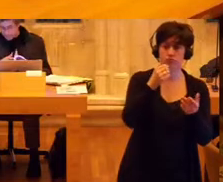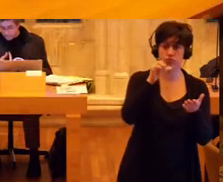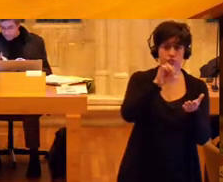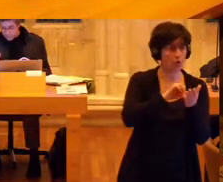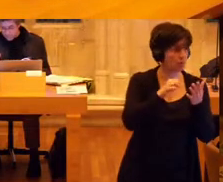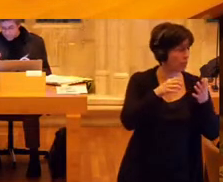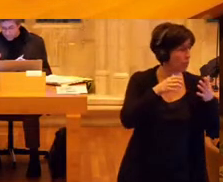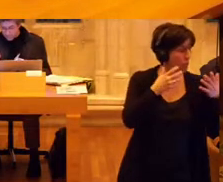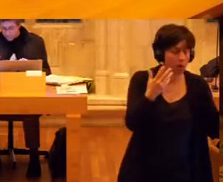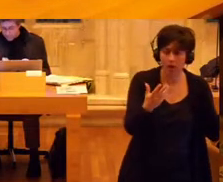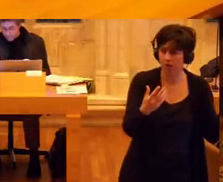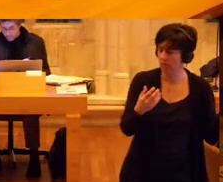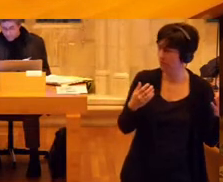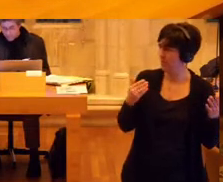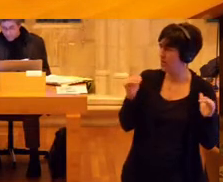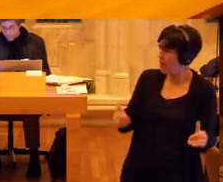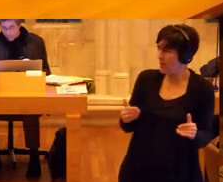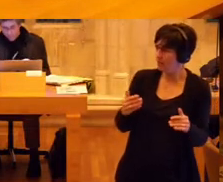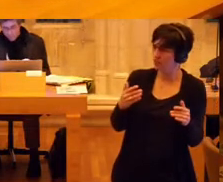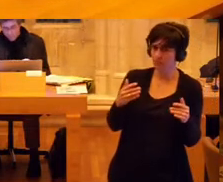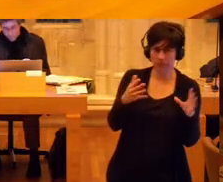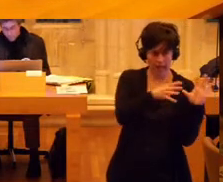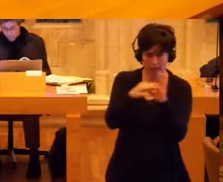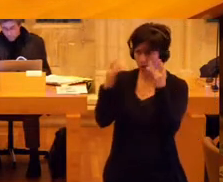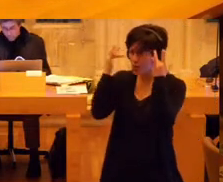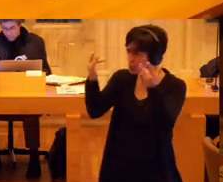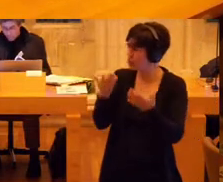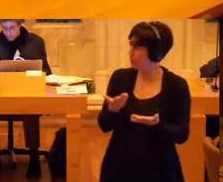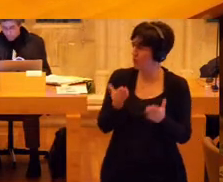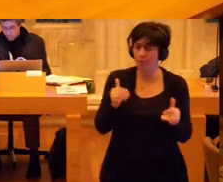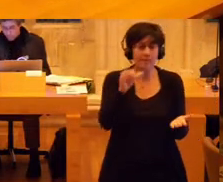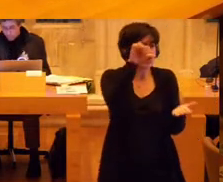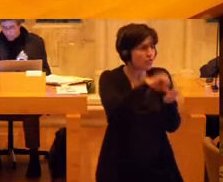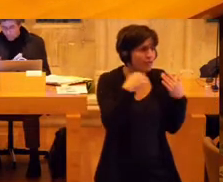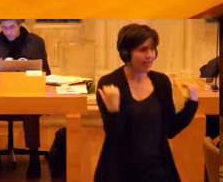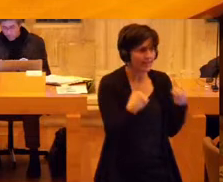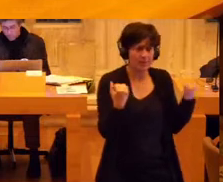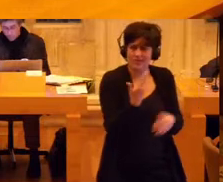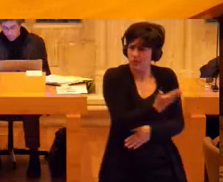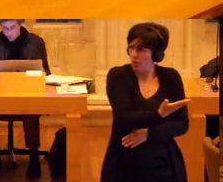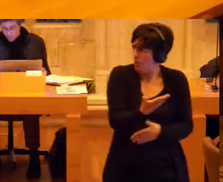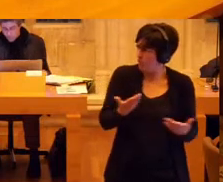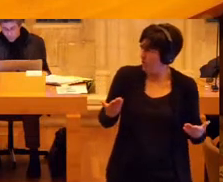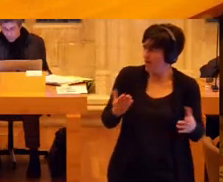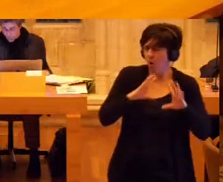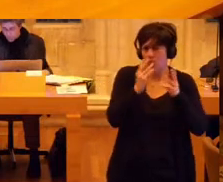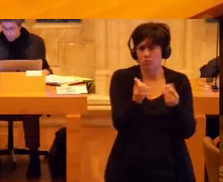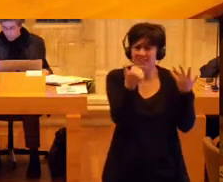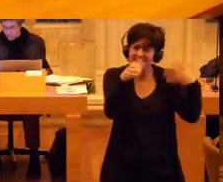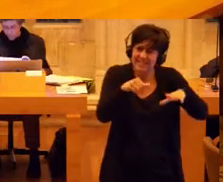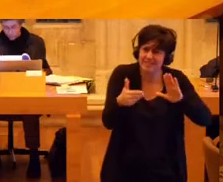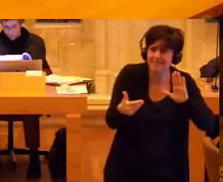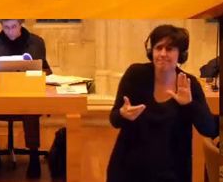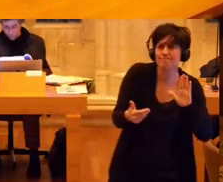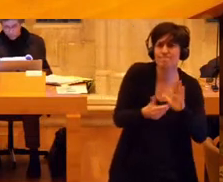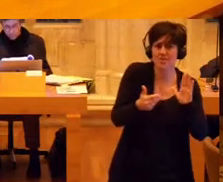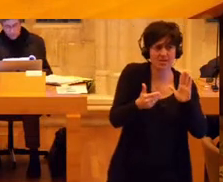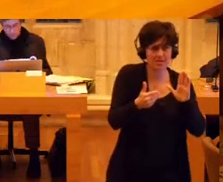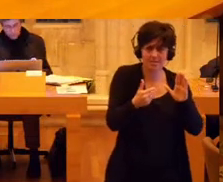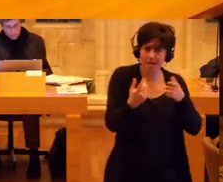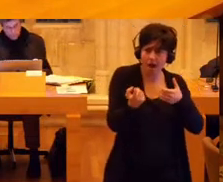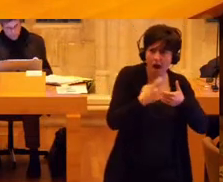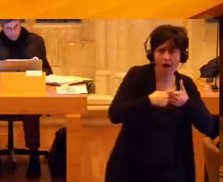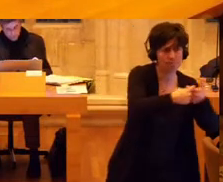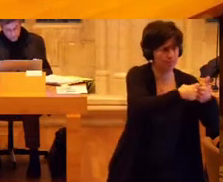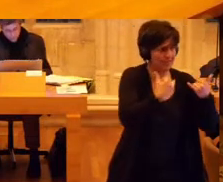sais pas ce que c'est. Quand même, ces centres d'animation, c'est près de 16 000 abonnés